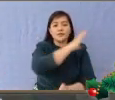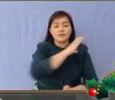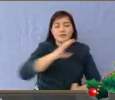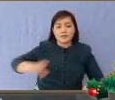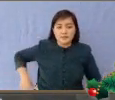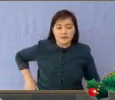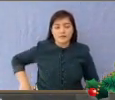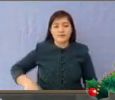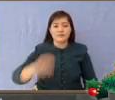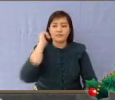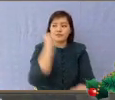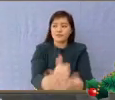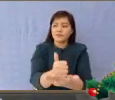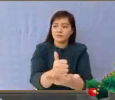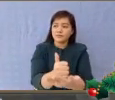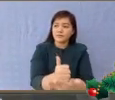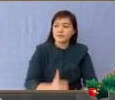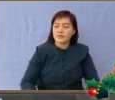Sabi po dito ni David,